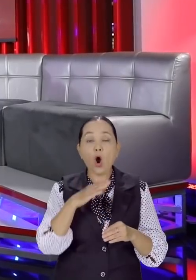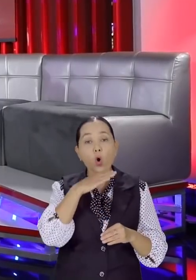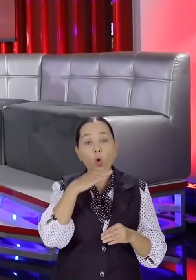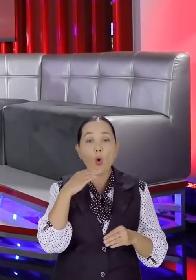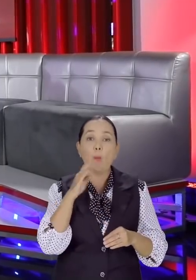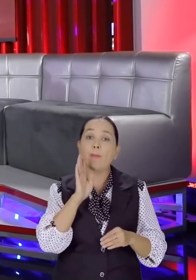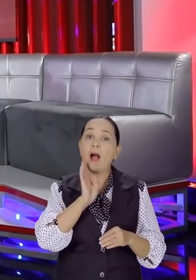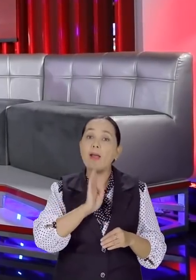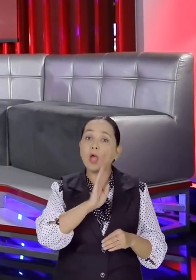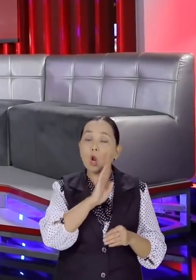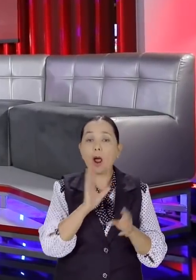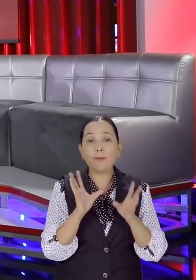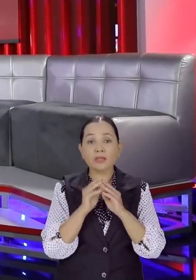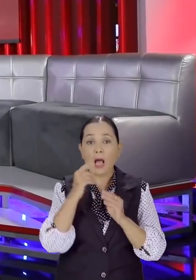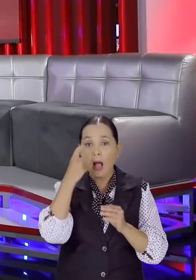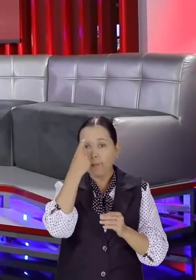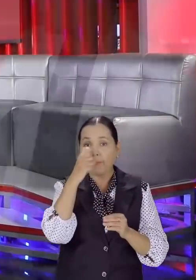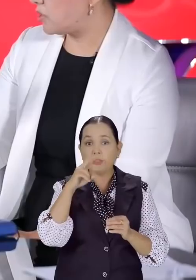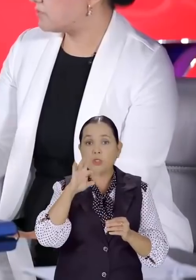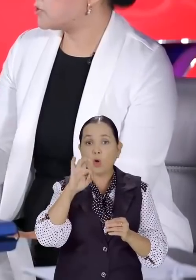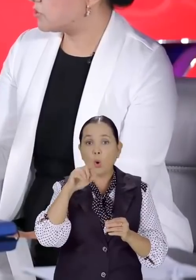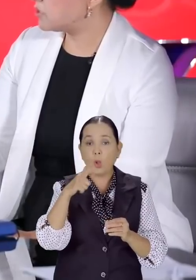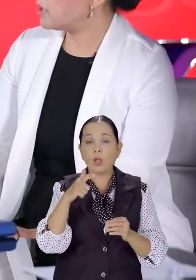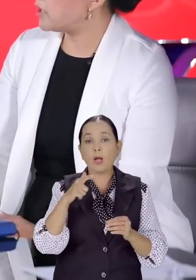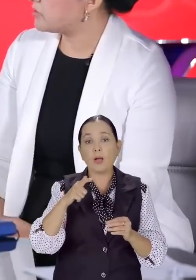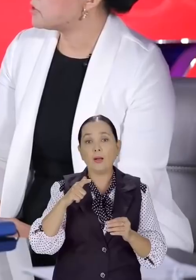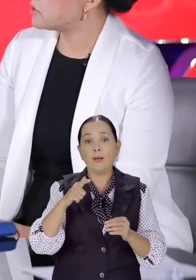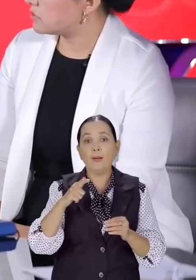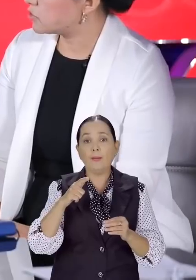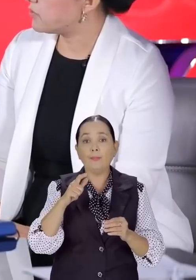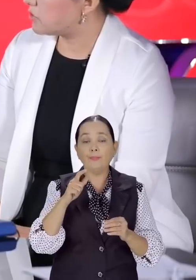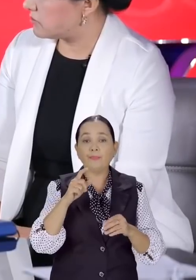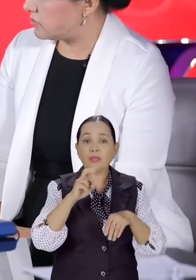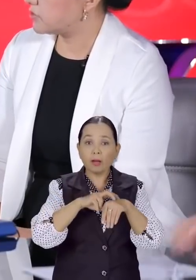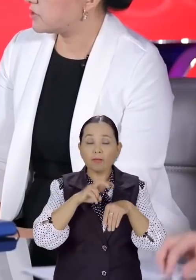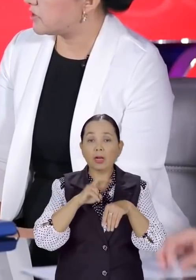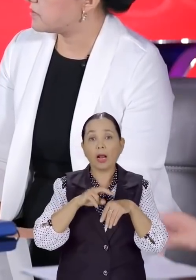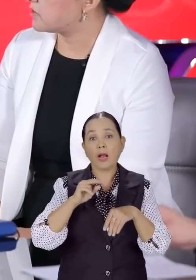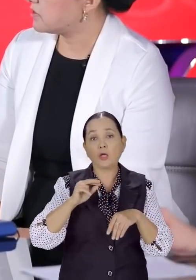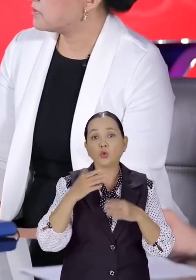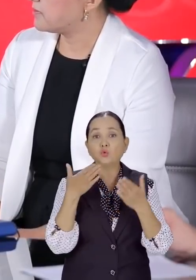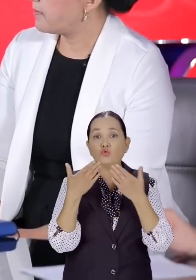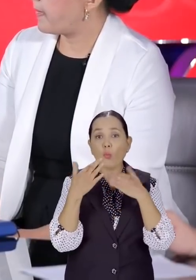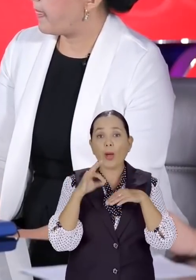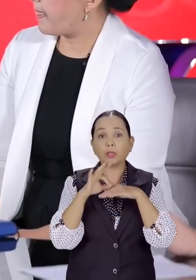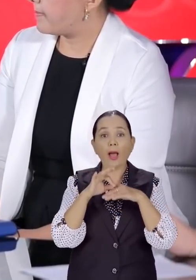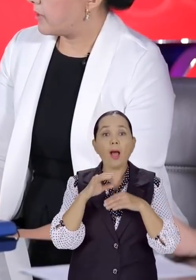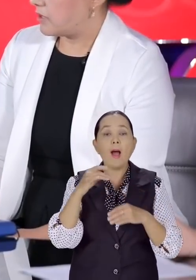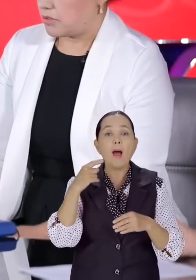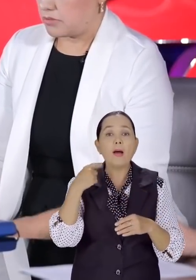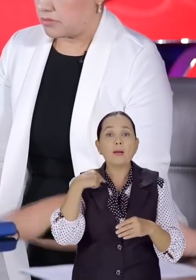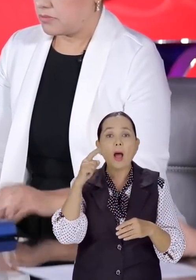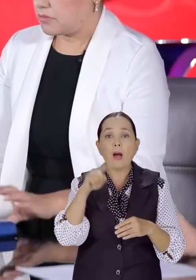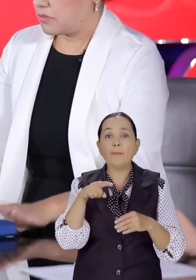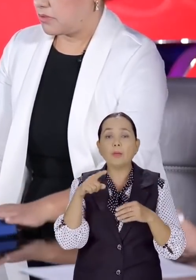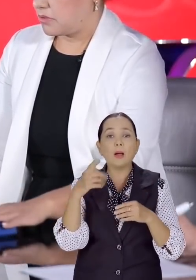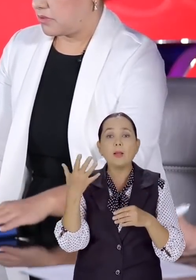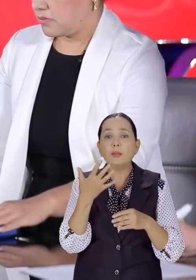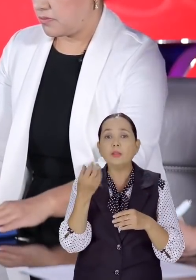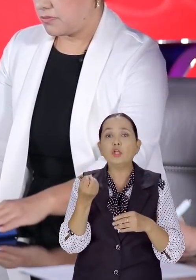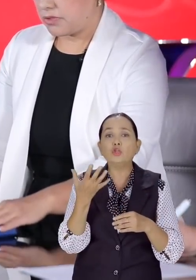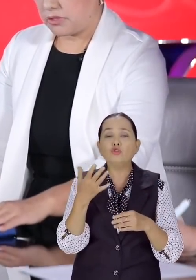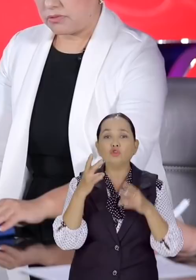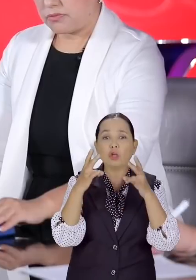ko'p ayollarimiz bilan psixologlarimiz mahallada borib, psixologlarimiz suhbat o'tkazyapti. Qisqa raqam nechi? Jabr ko'rgan